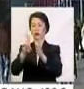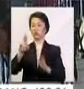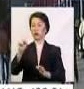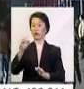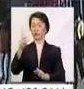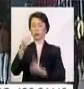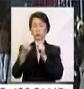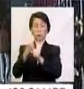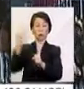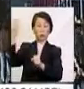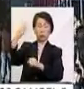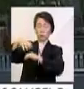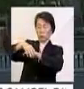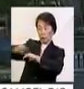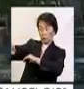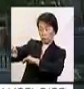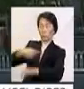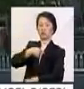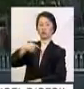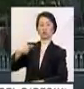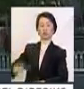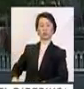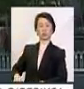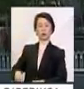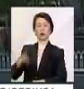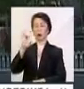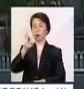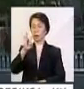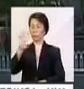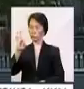$134 bilion tahun lalu dan ekspor ke China direkodkan pada